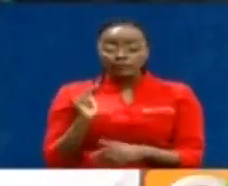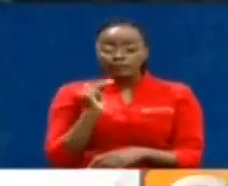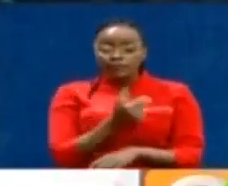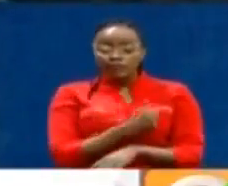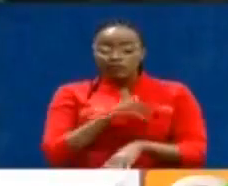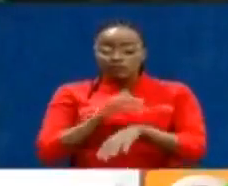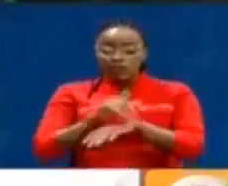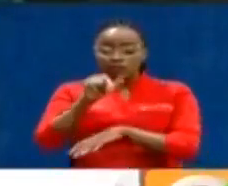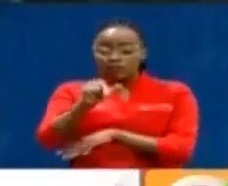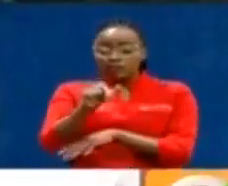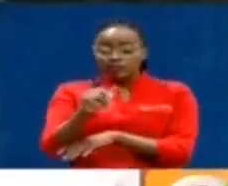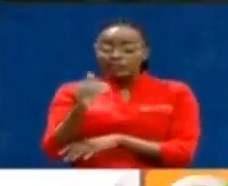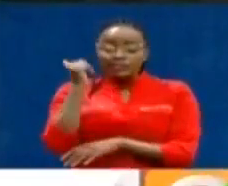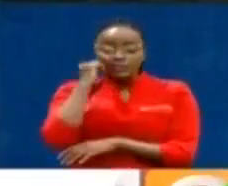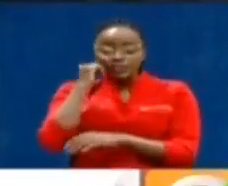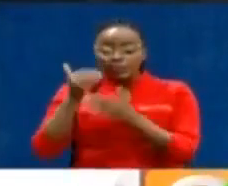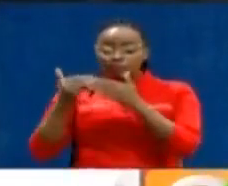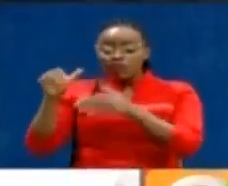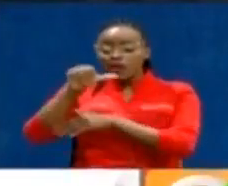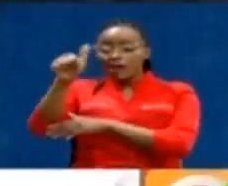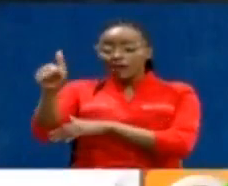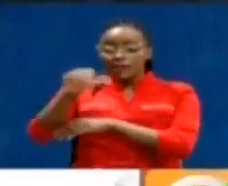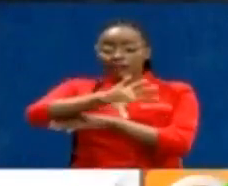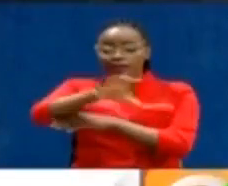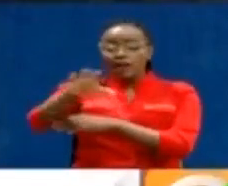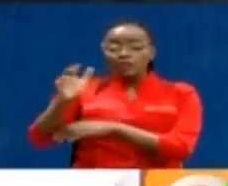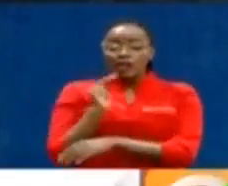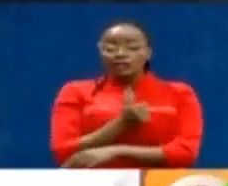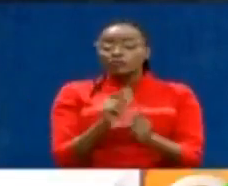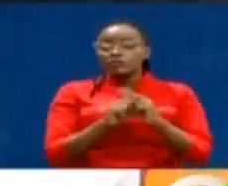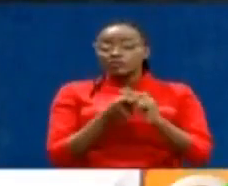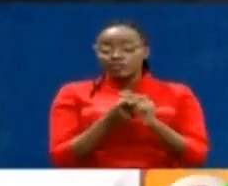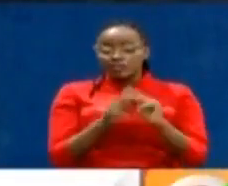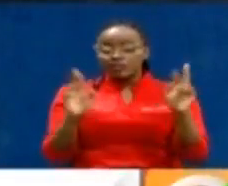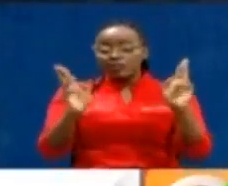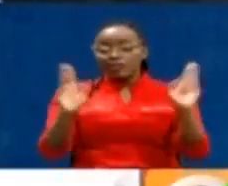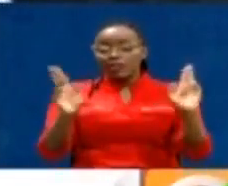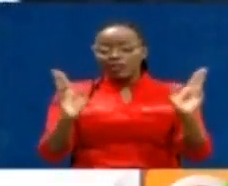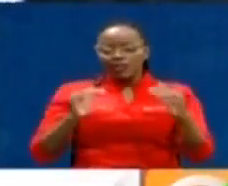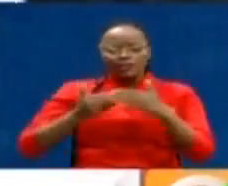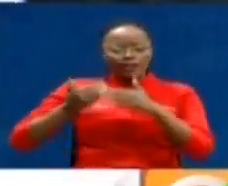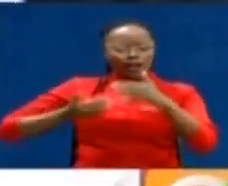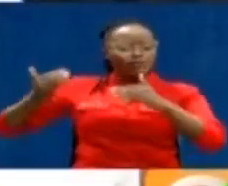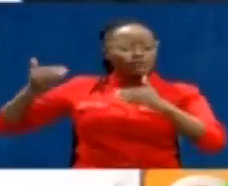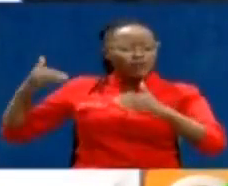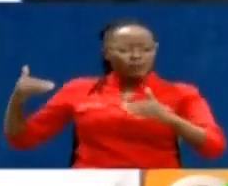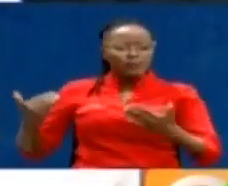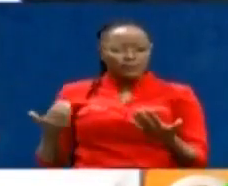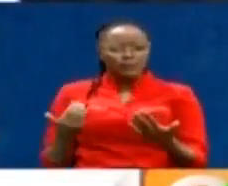tulipata visa hivi mwanzo kushinda kaunti zingine, tulianza kujitayarisha kwa mapema sana.